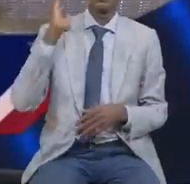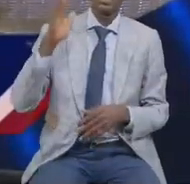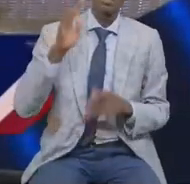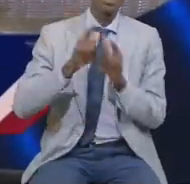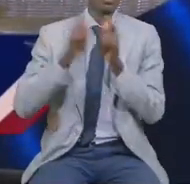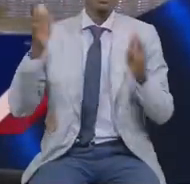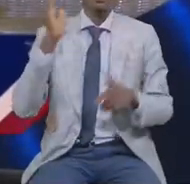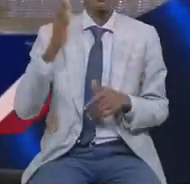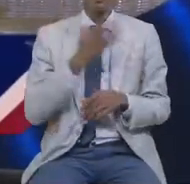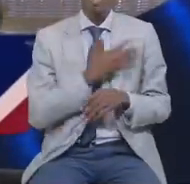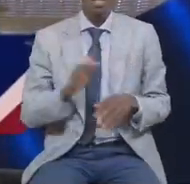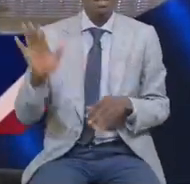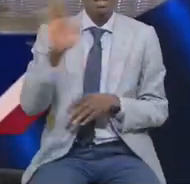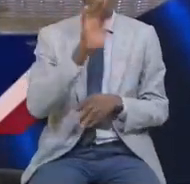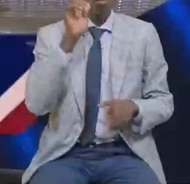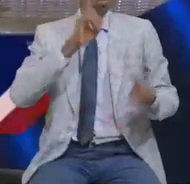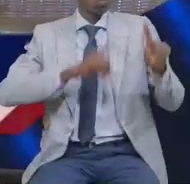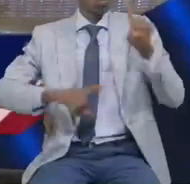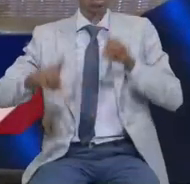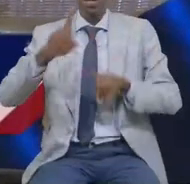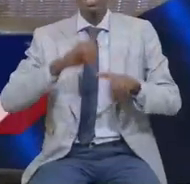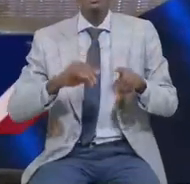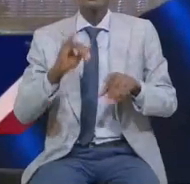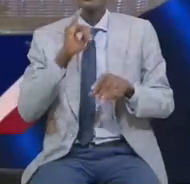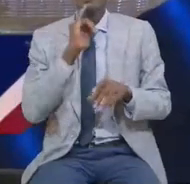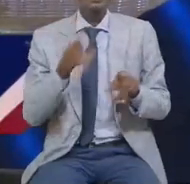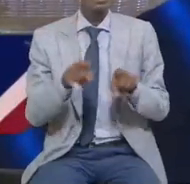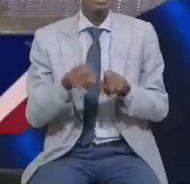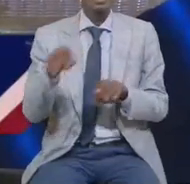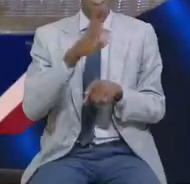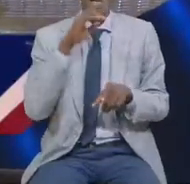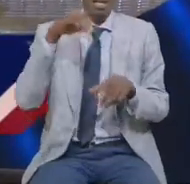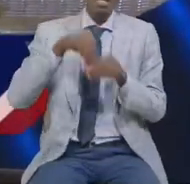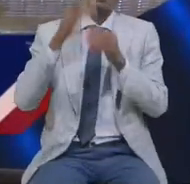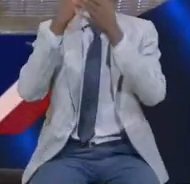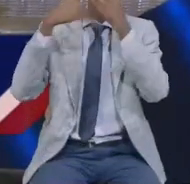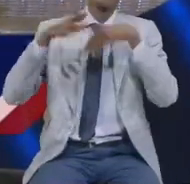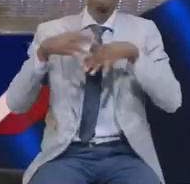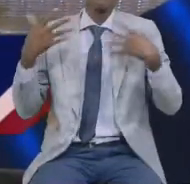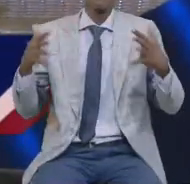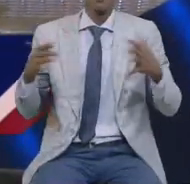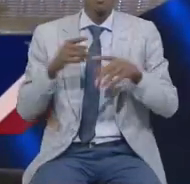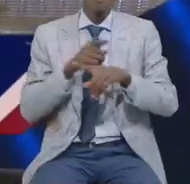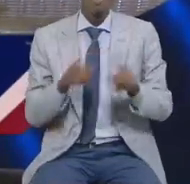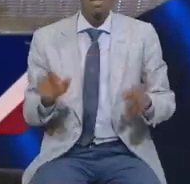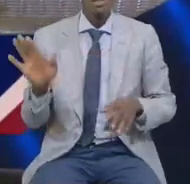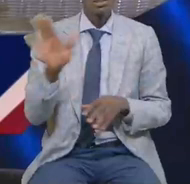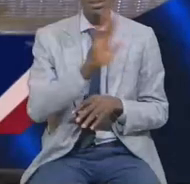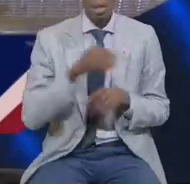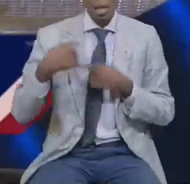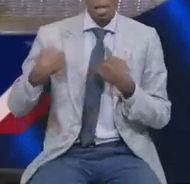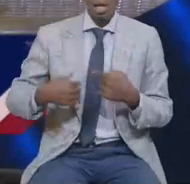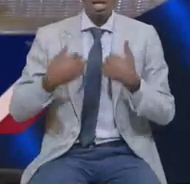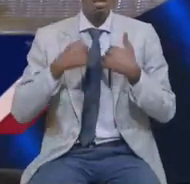et ils vont proférer de grands témoignages comme ils sont déjà au ciel. Mais leur cœur n'est pas